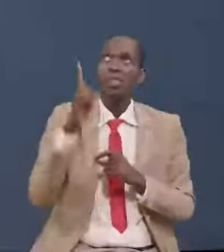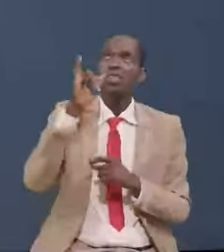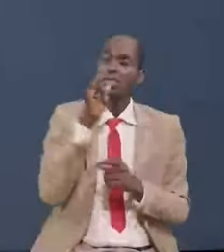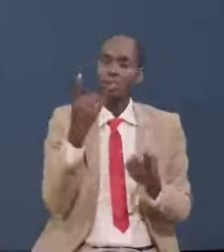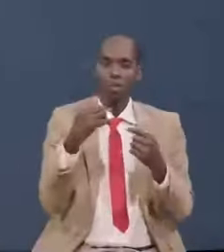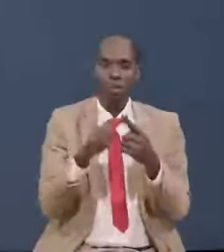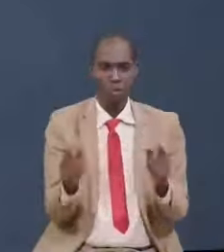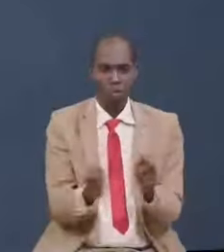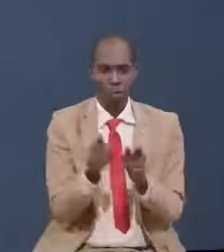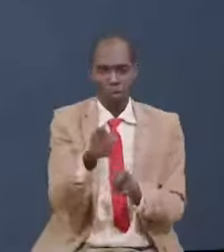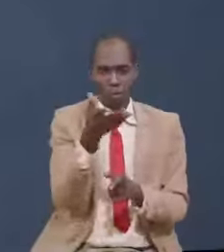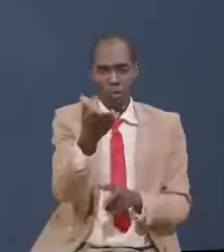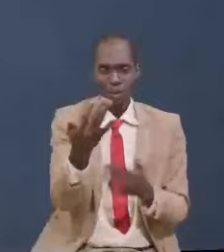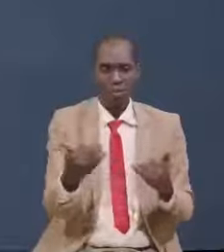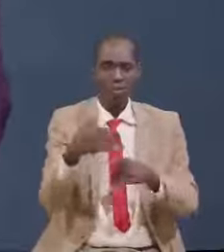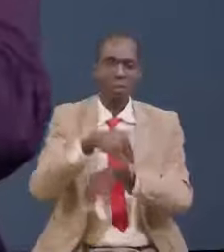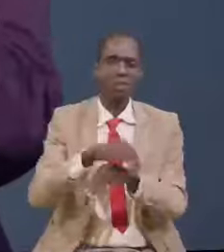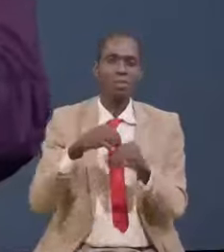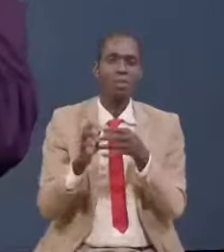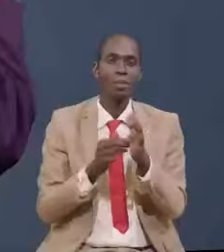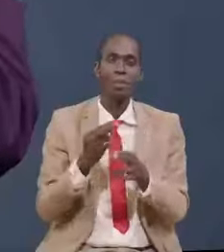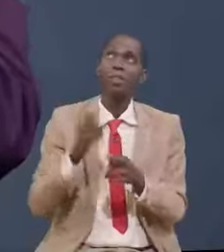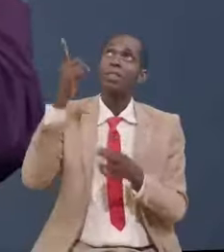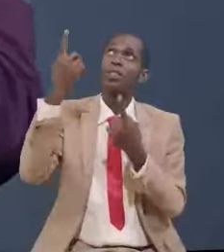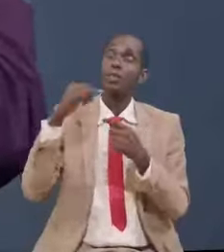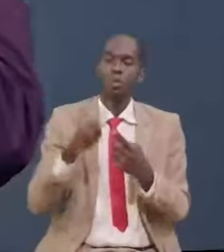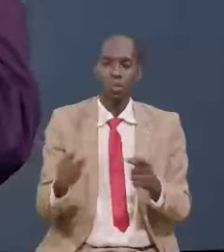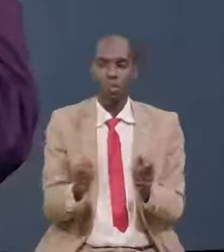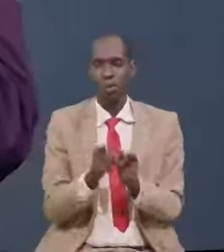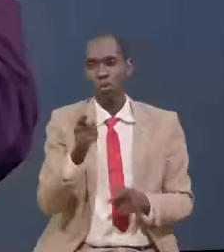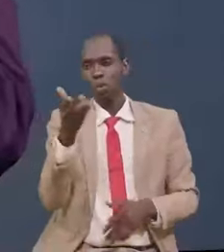là-bas ce soir. Il viendra vers toi là-bas.